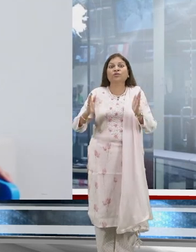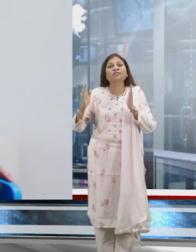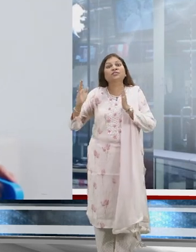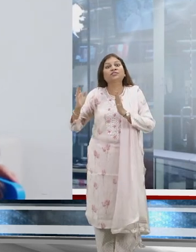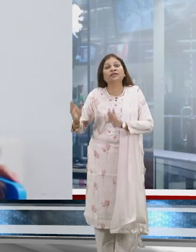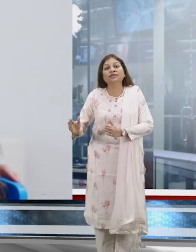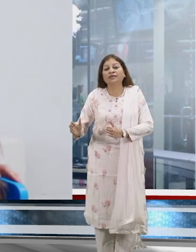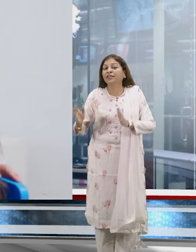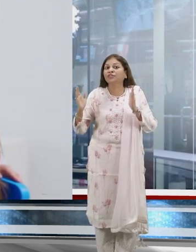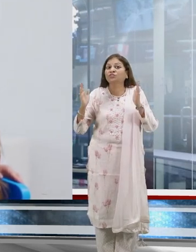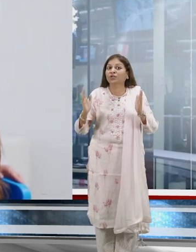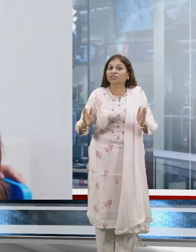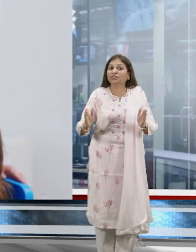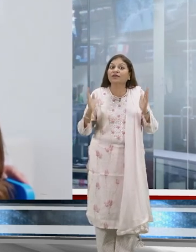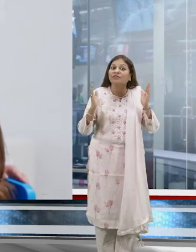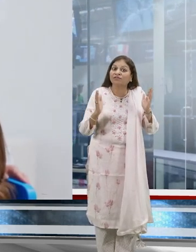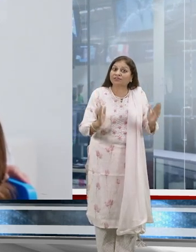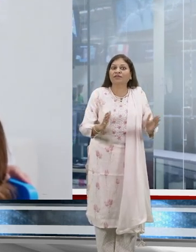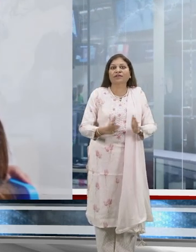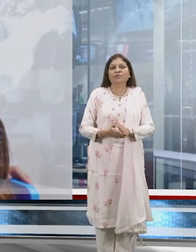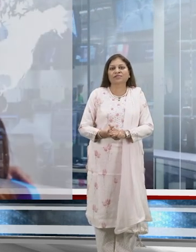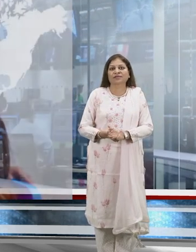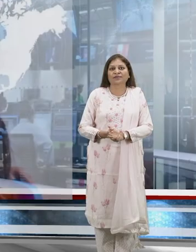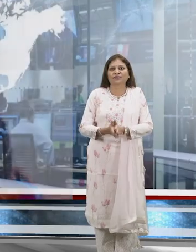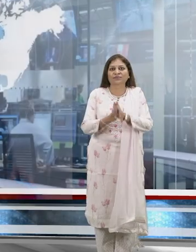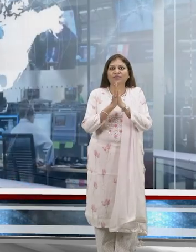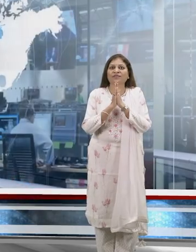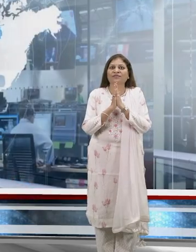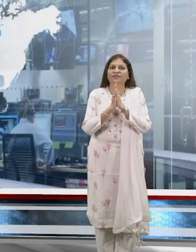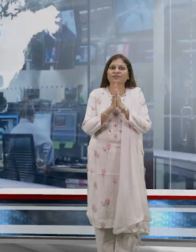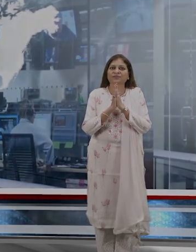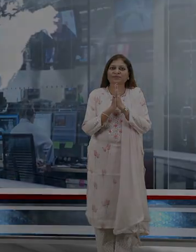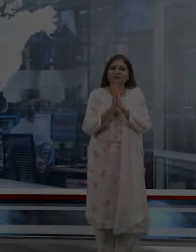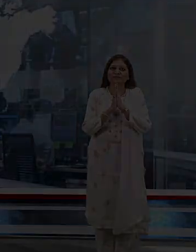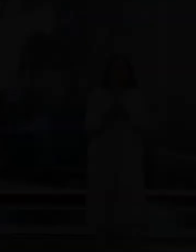एक सुरक्षित जगह, एक सुरक्षित वातावरण मिल सके। धन्यवाद।